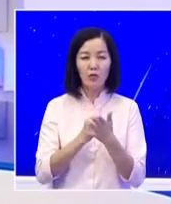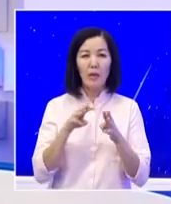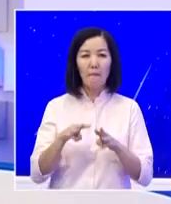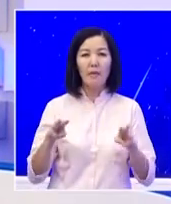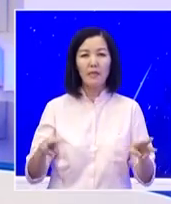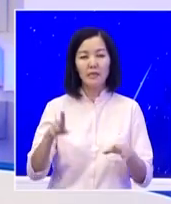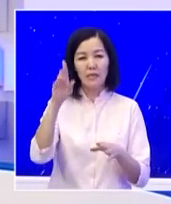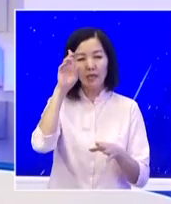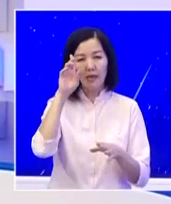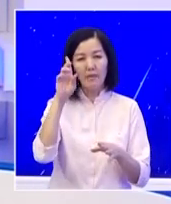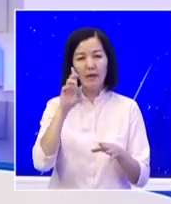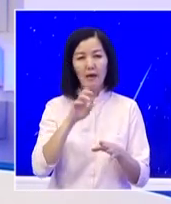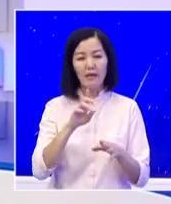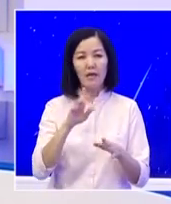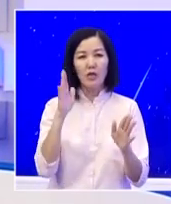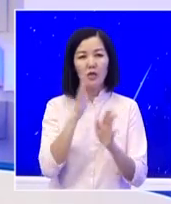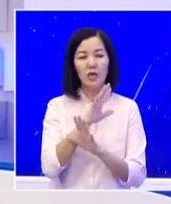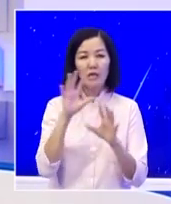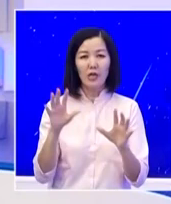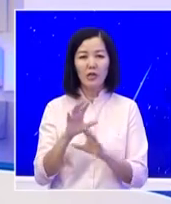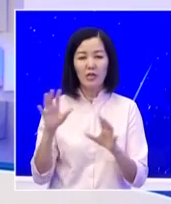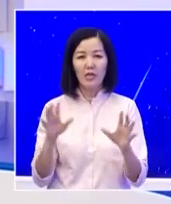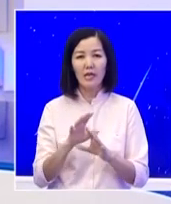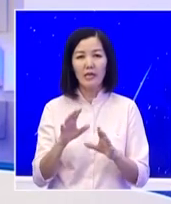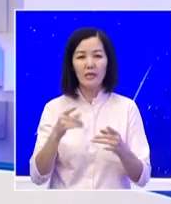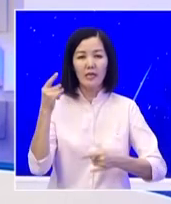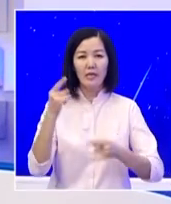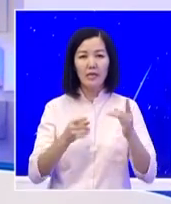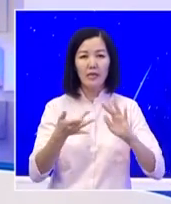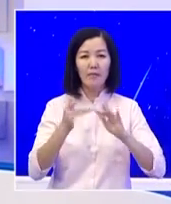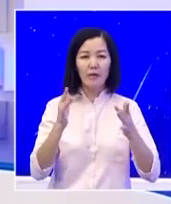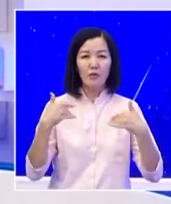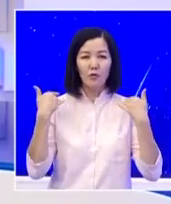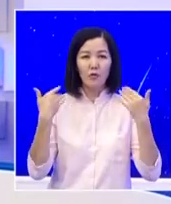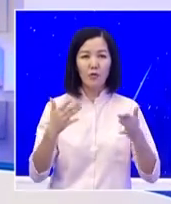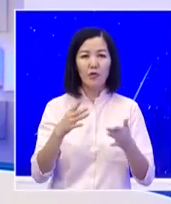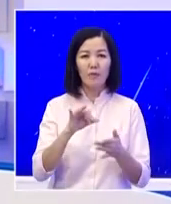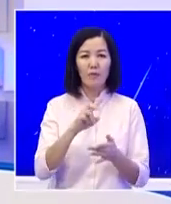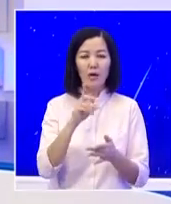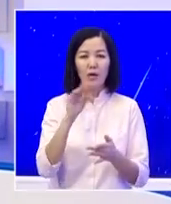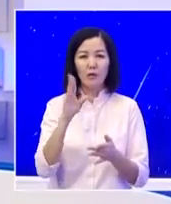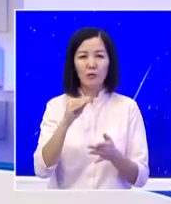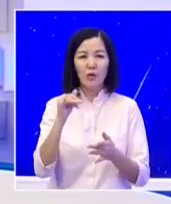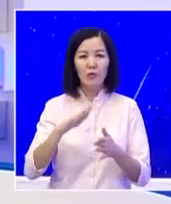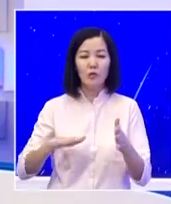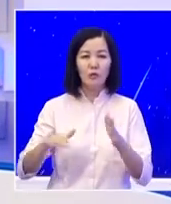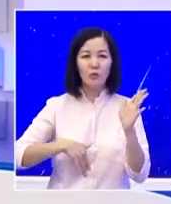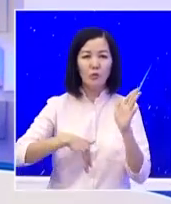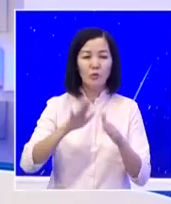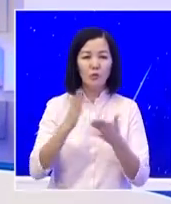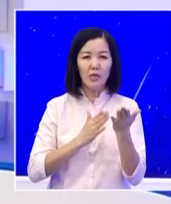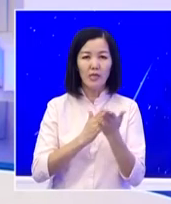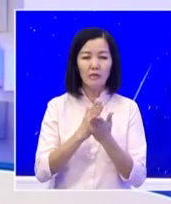министрі елдегі табиғат жанашырларын тікелей байланыс арқылы құттықтады. Мағзұм Мырзағалиев жетсу өңіріндегі үздік мамандарға